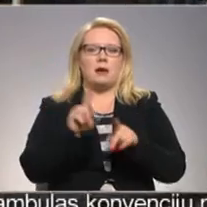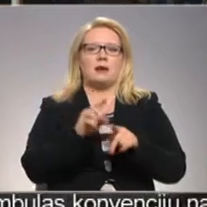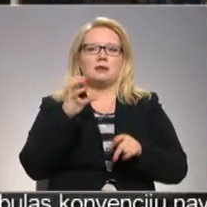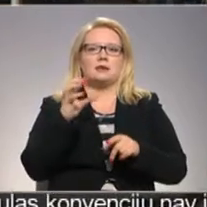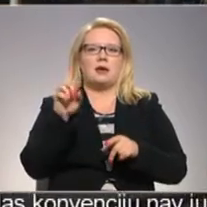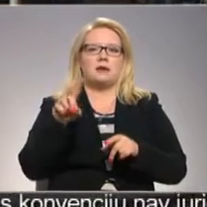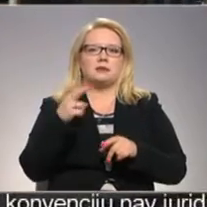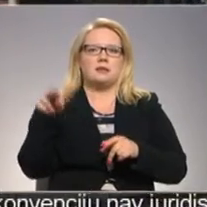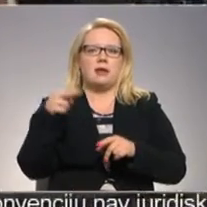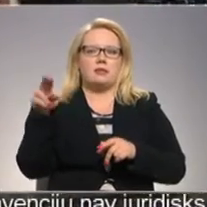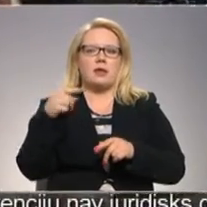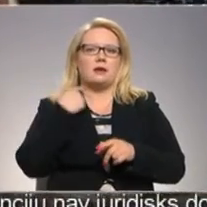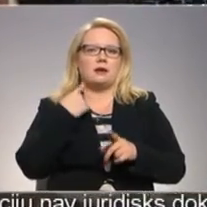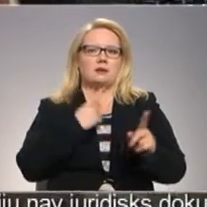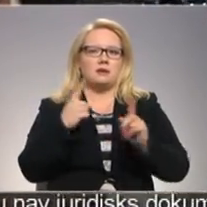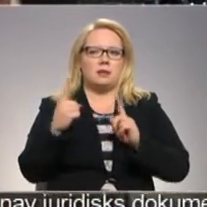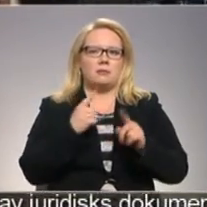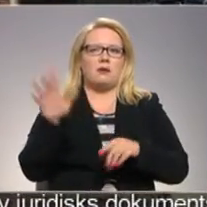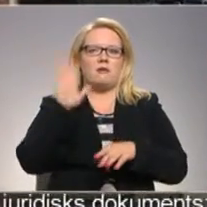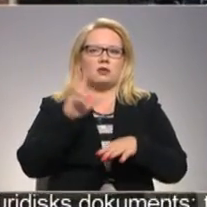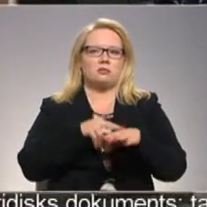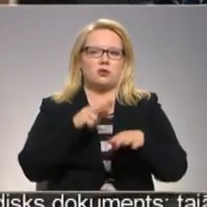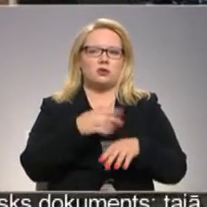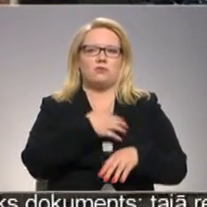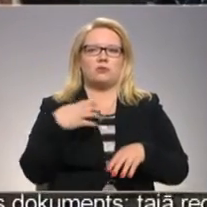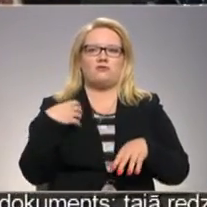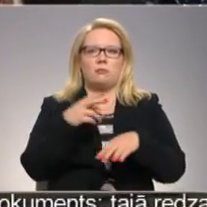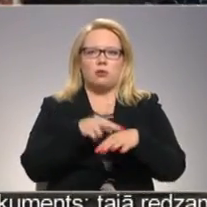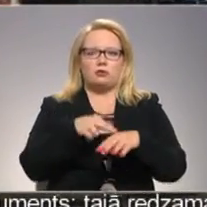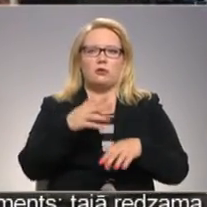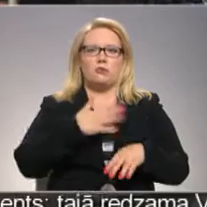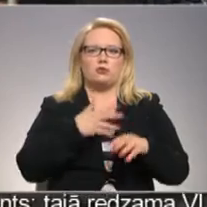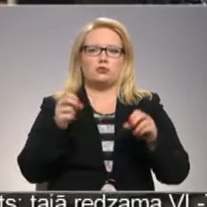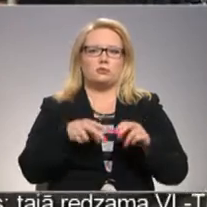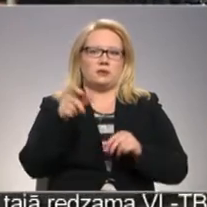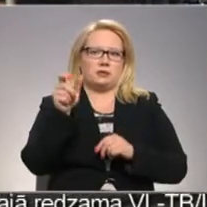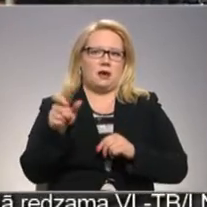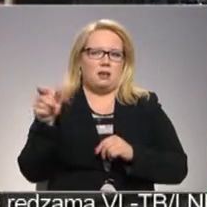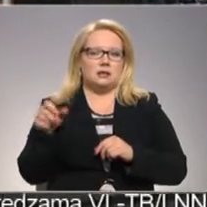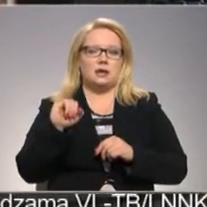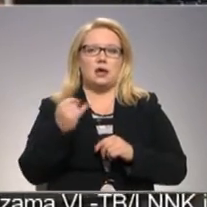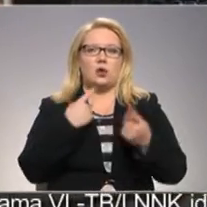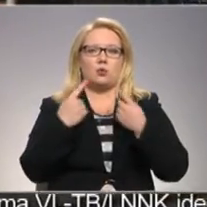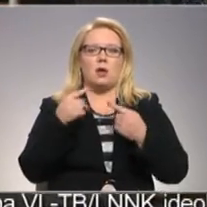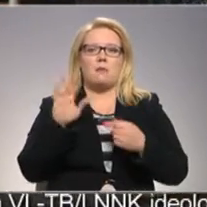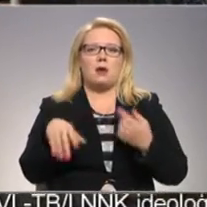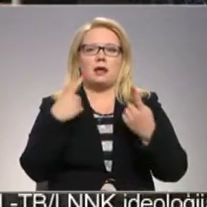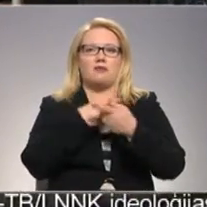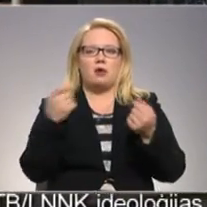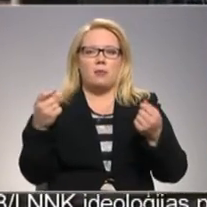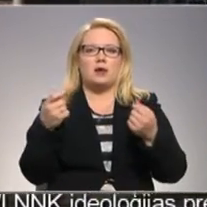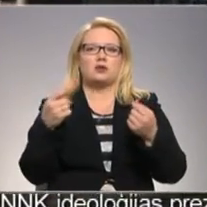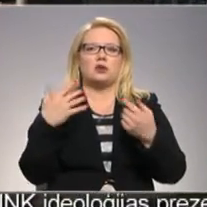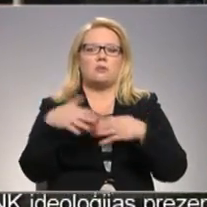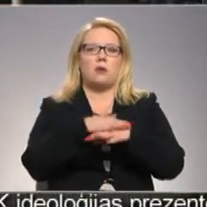CSDD, Rīgas satiksmes, valsts policijas, pašvaldības policijas un mūsu speciālisti. Ja runājam par informēšanu, tad masu medijas